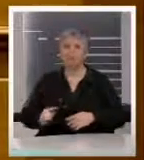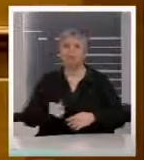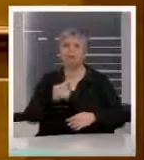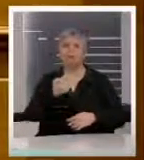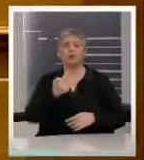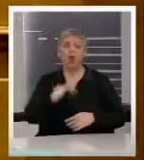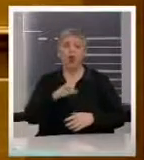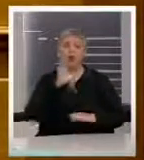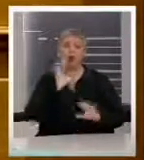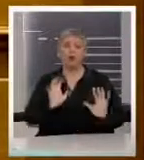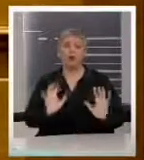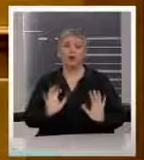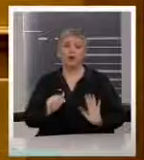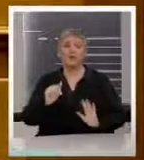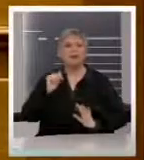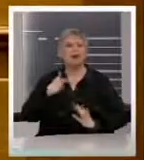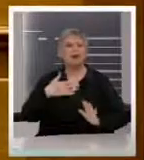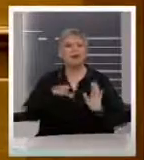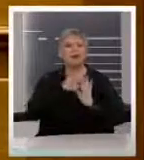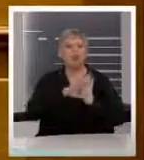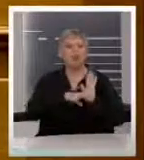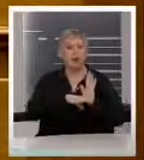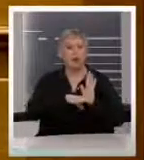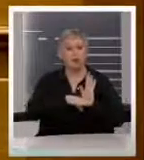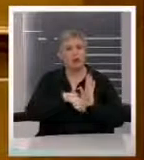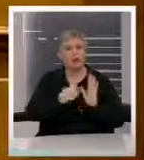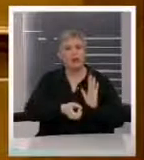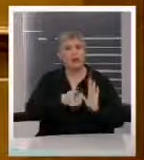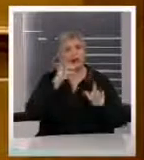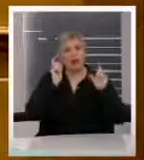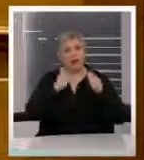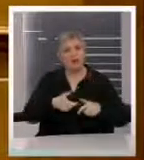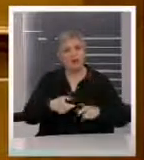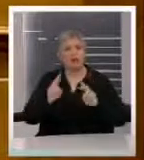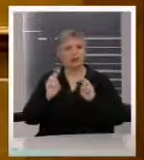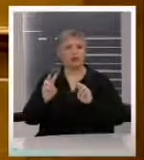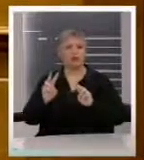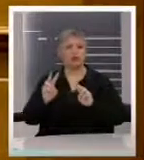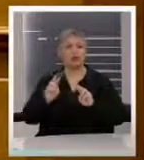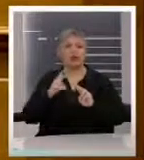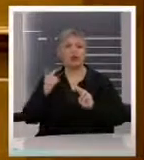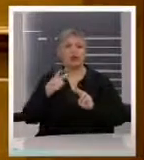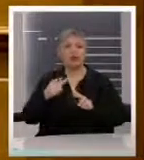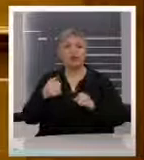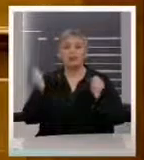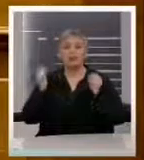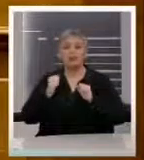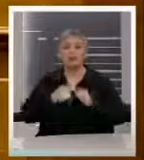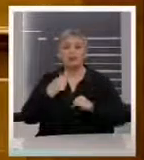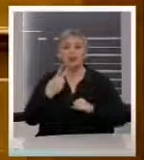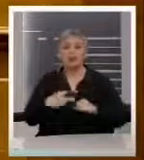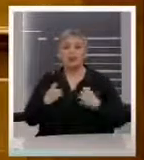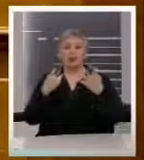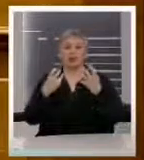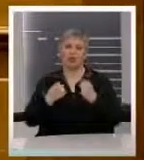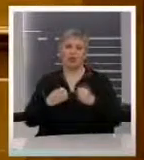οποίο εσείς τρέξατε μαζί με το ΠΑΣΟΚ και την κυρία της Νέας Δημοκρατίας στήχησε στον ελληνικό λαό 280